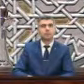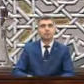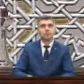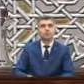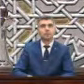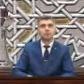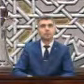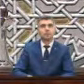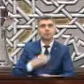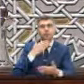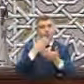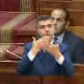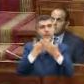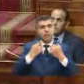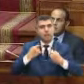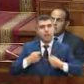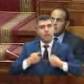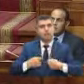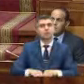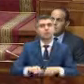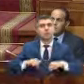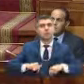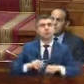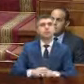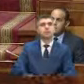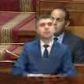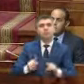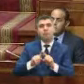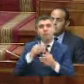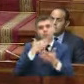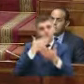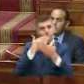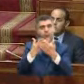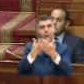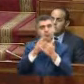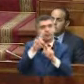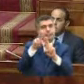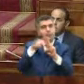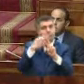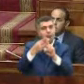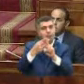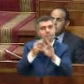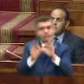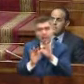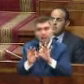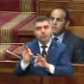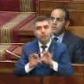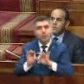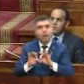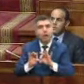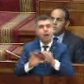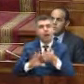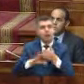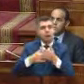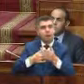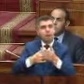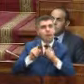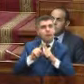شكرا السيد الرئيس. السيد الوزير، نشكركم على الجواب ديالكم وعلى الاستراتيجيه اللي غادي